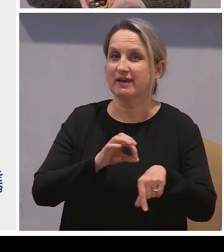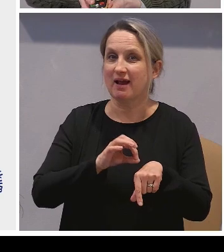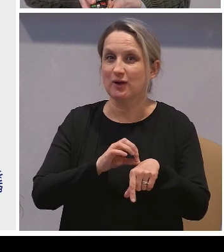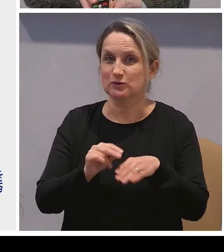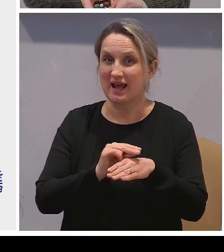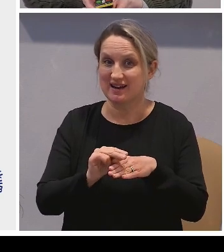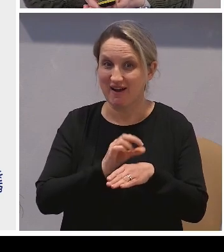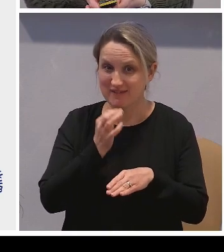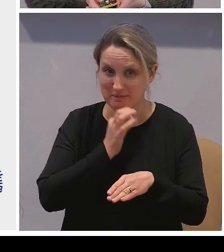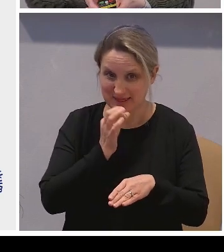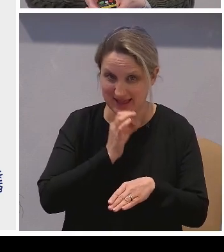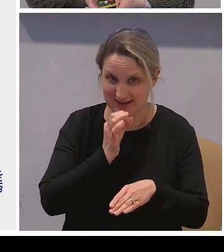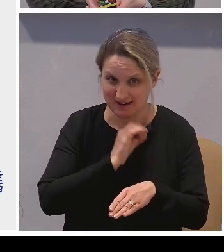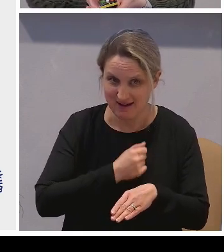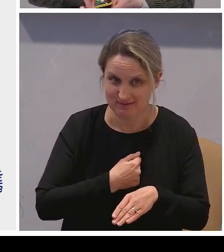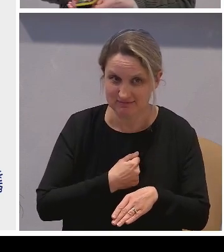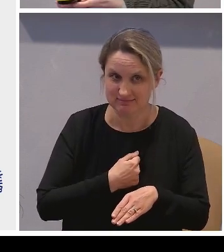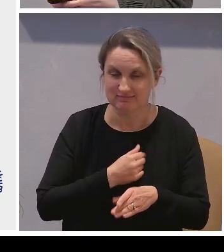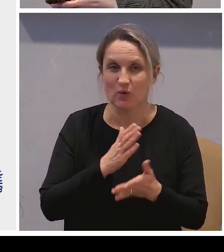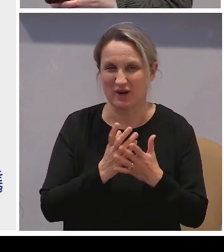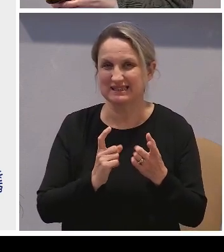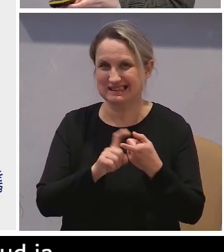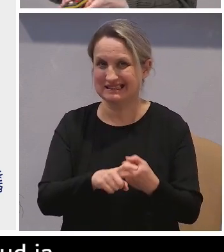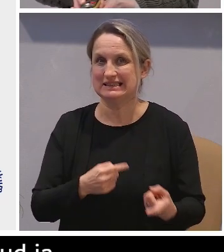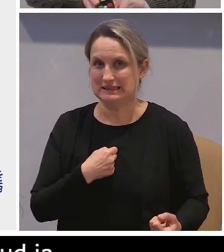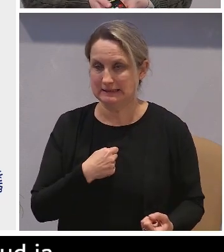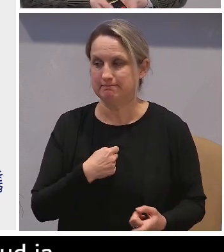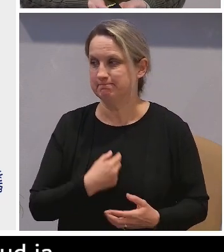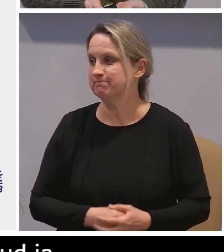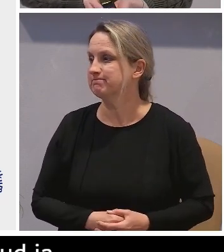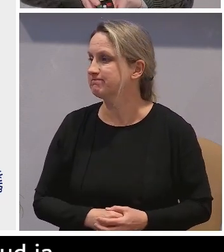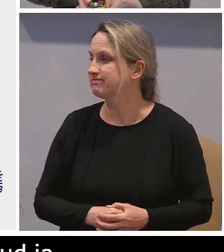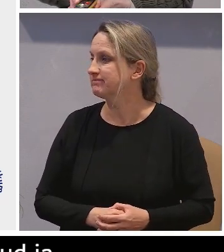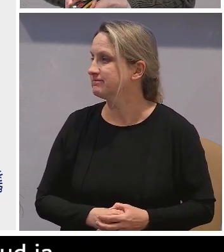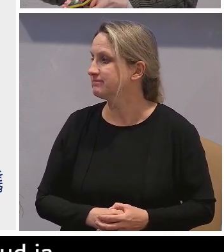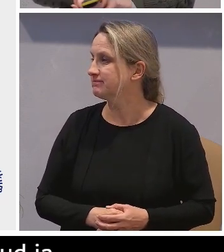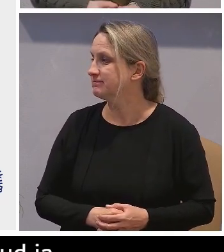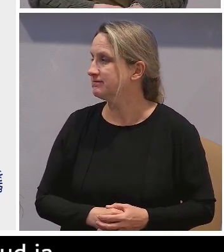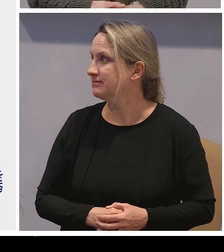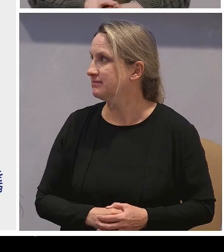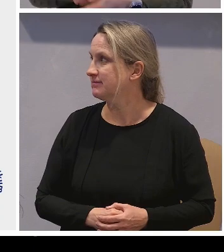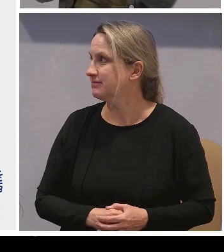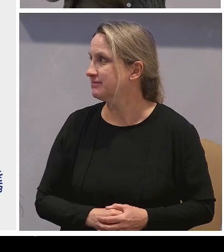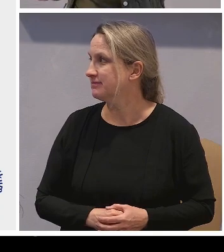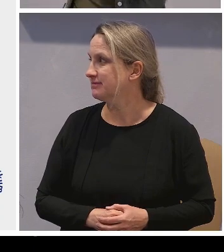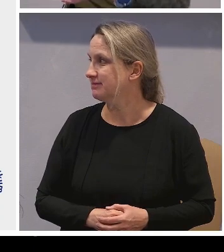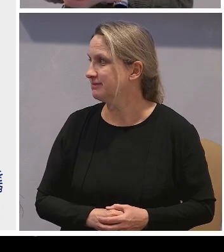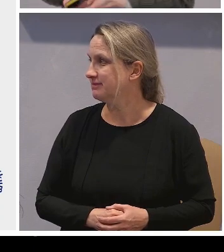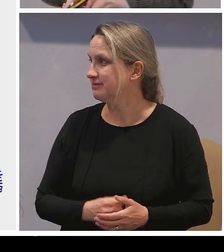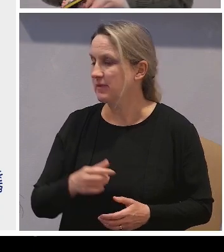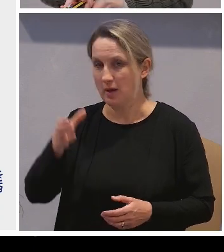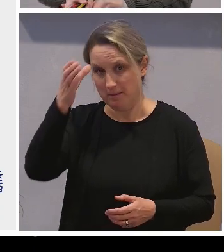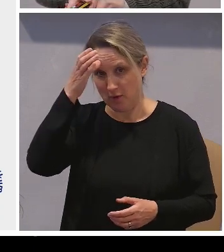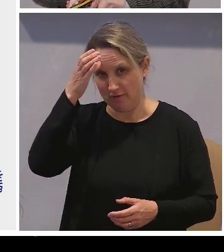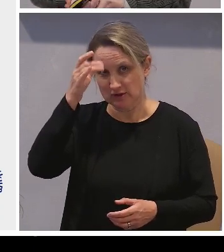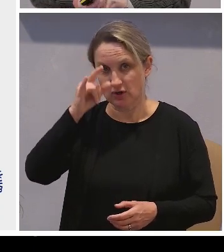ravimitega. my involvements Nii. with medical research. Mõtlesin teha, professor Õunap-Vennem